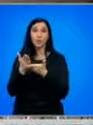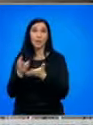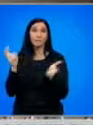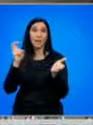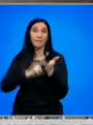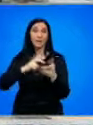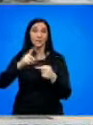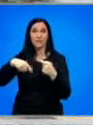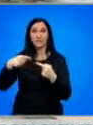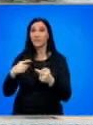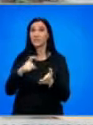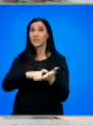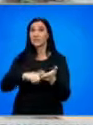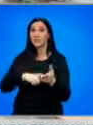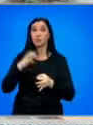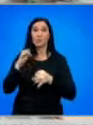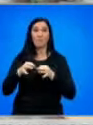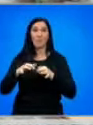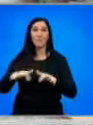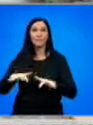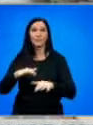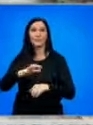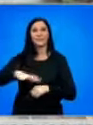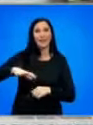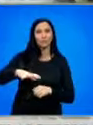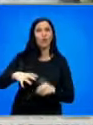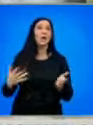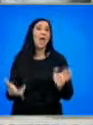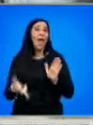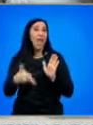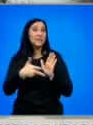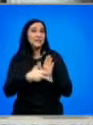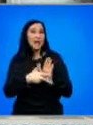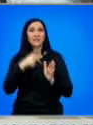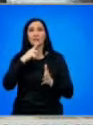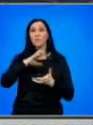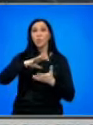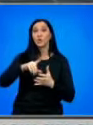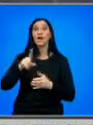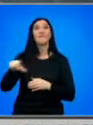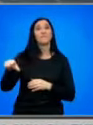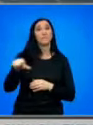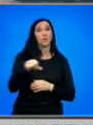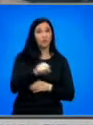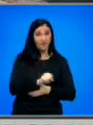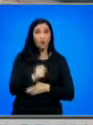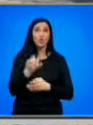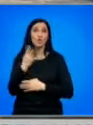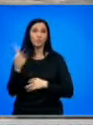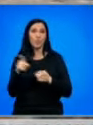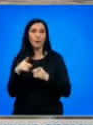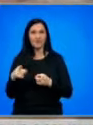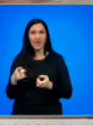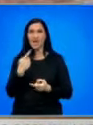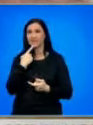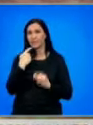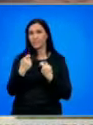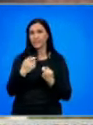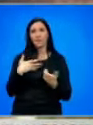Банката за развитие за засегнати от пандемията сектор е знак за политиката, която ще води новото управление към бизнеса. И искам да